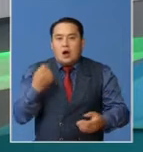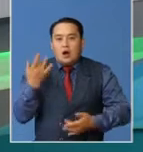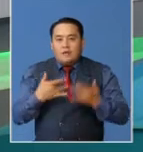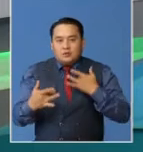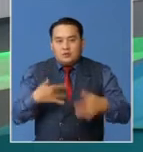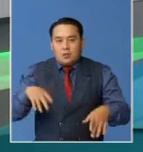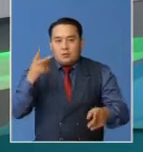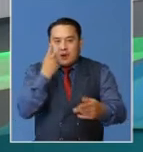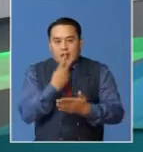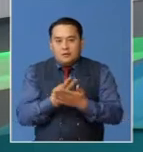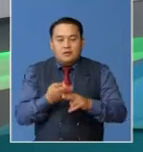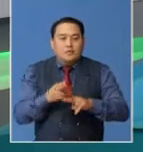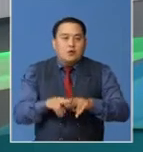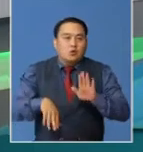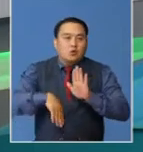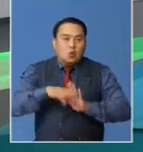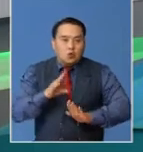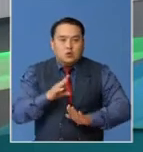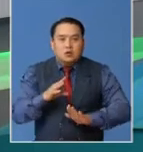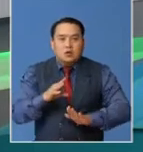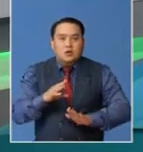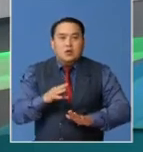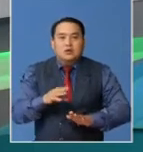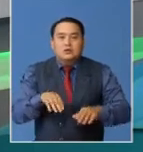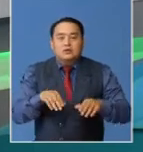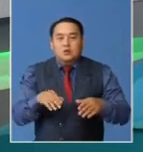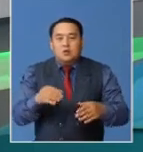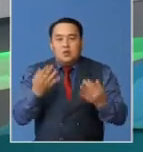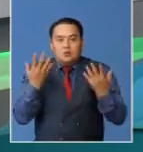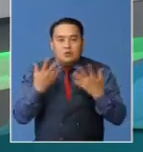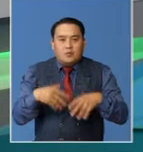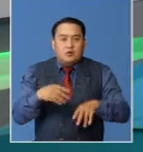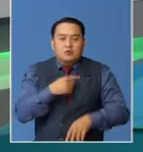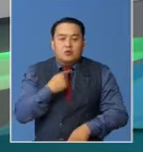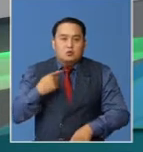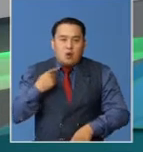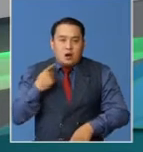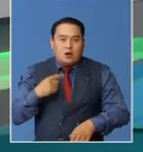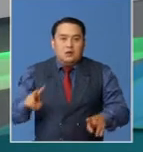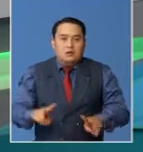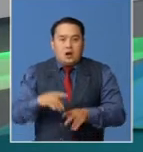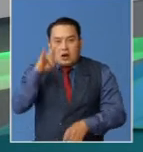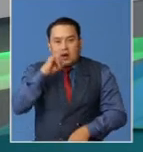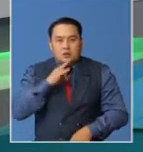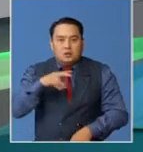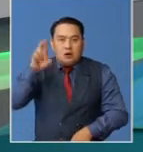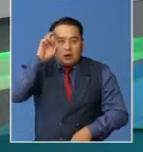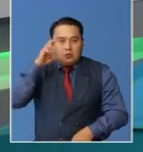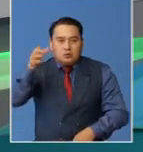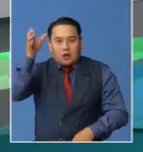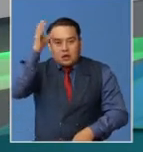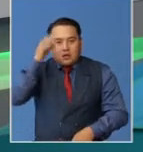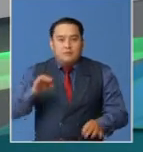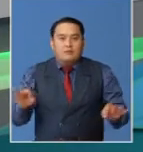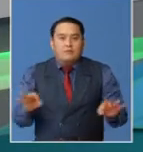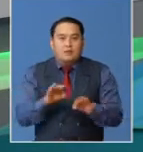авторские произведения. Одними из тех, кто уже успел завоевать сердца зрителей областного центра, стали артисты Казахской